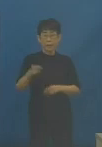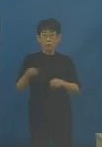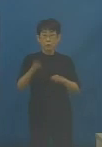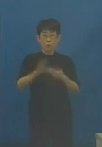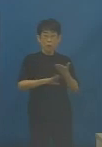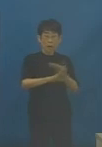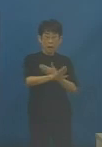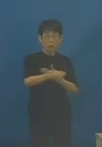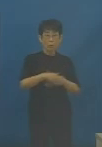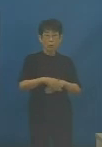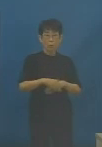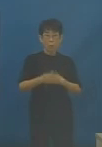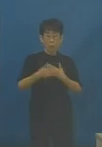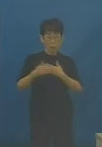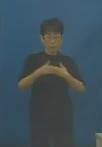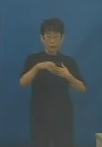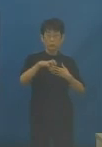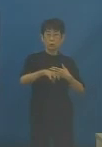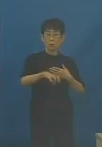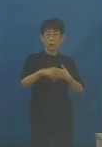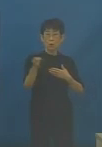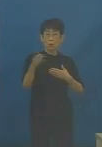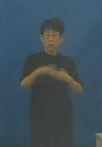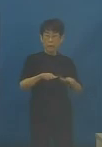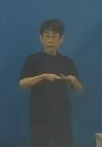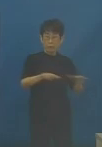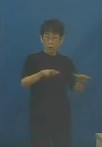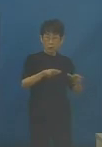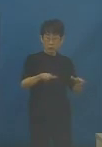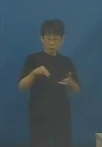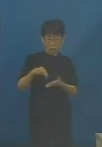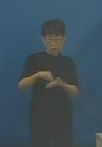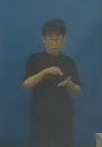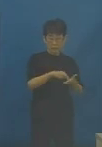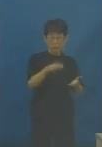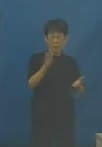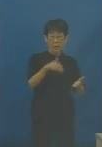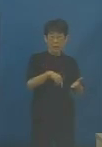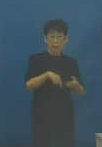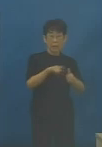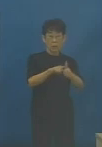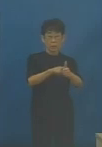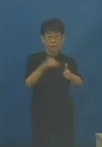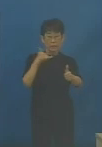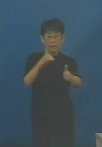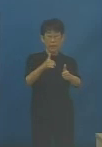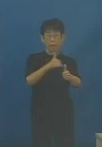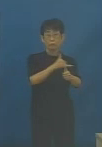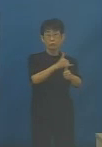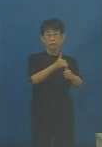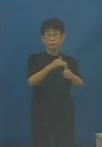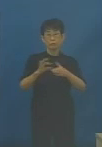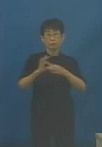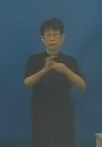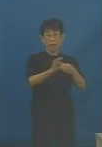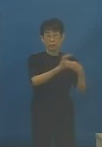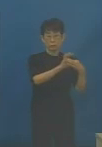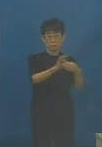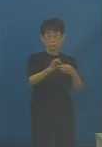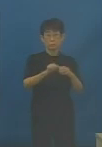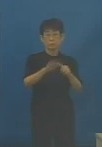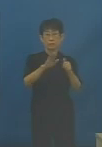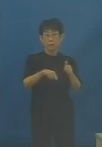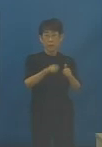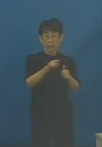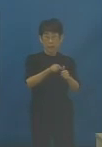健所サイド、我々行政サイドの方から連絡が行きますので、それでいろいろと事情